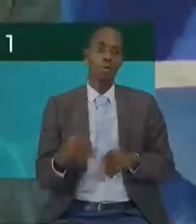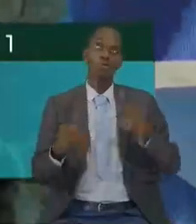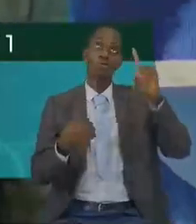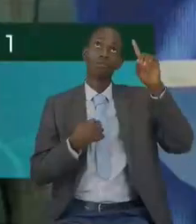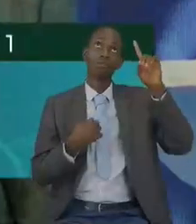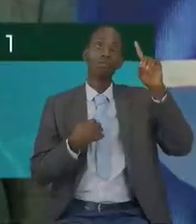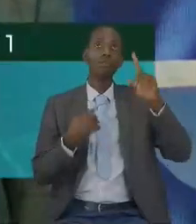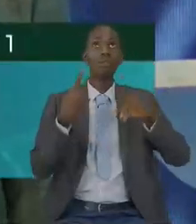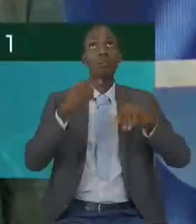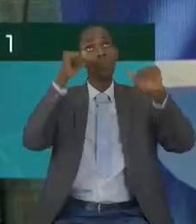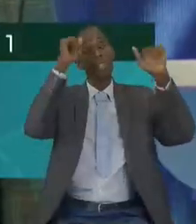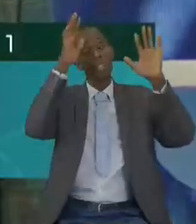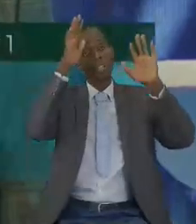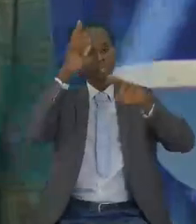moi.